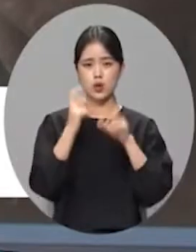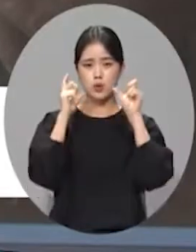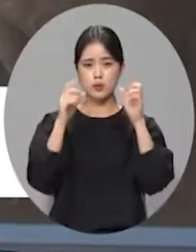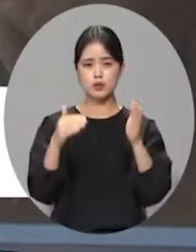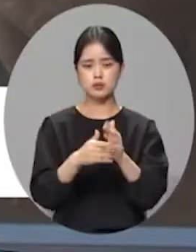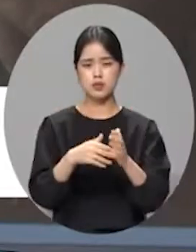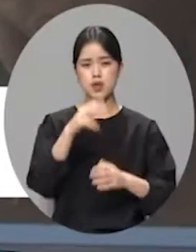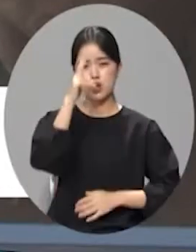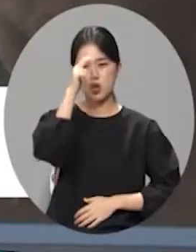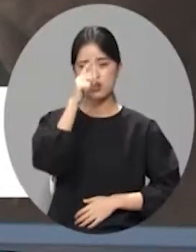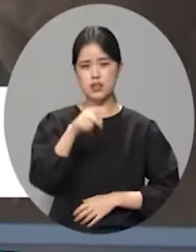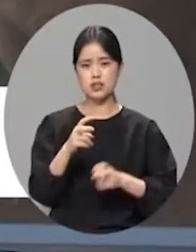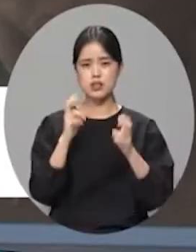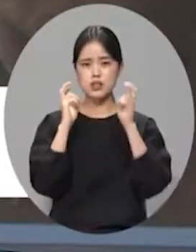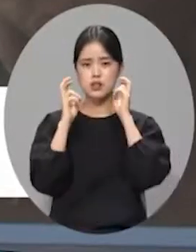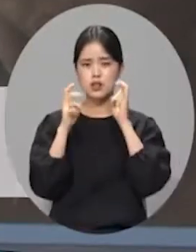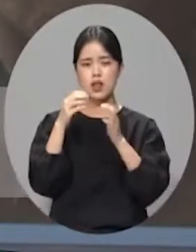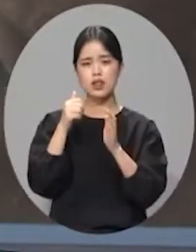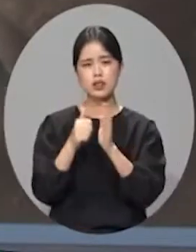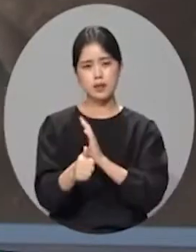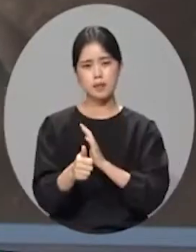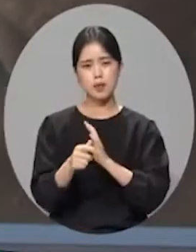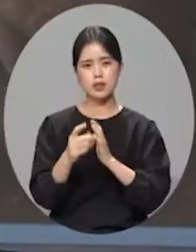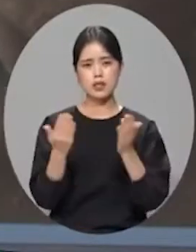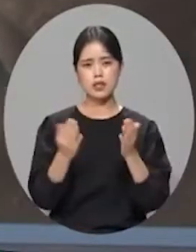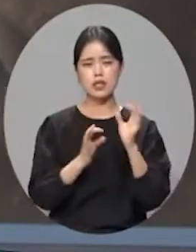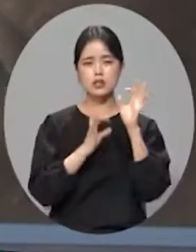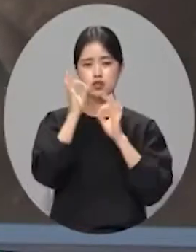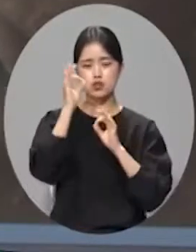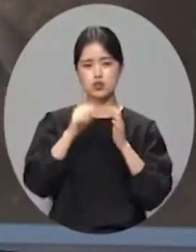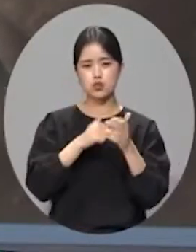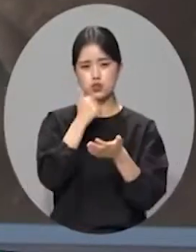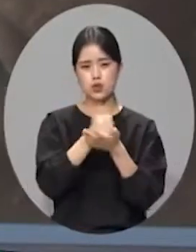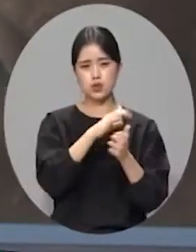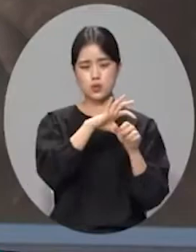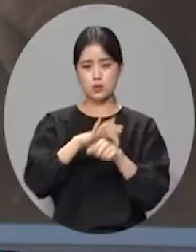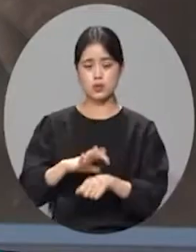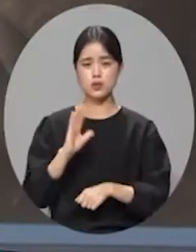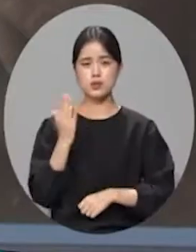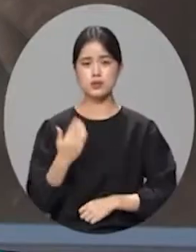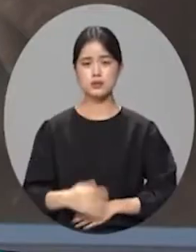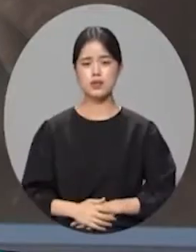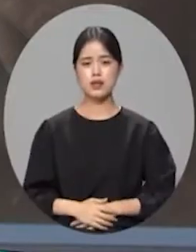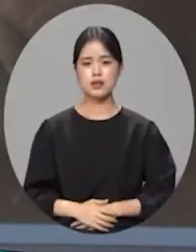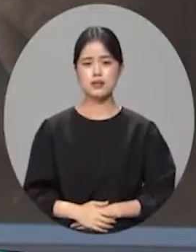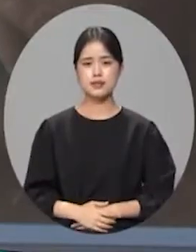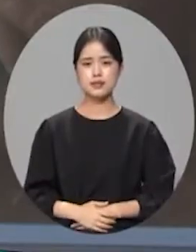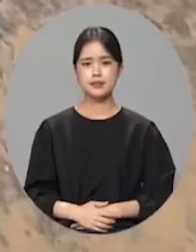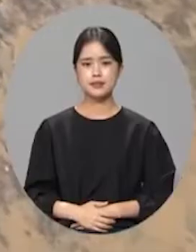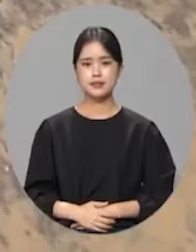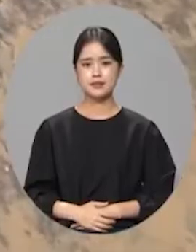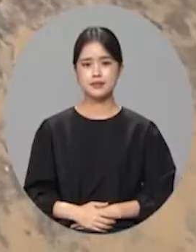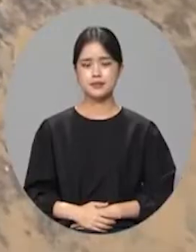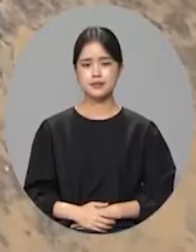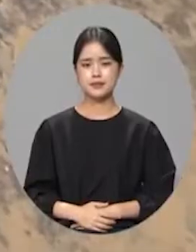경찰은 하도급업체 대표를 과실치사 혐의로 검찰에 송치했습니다. 허연호 기자입니다.